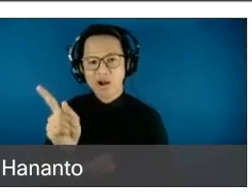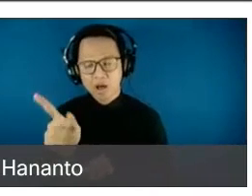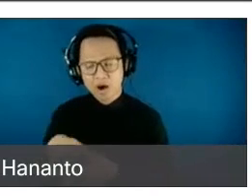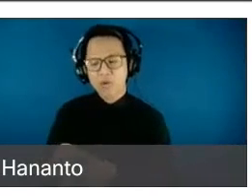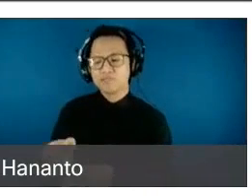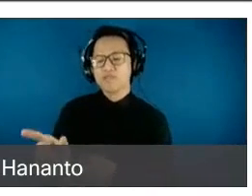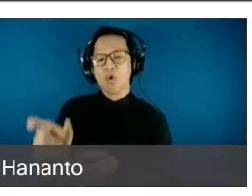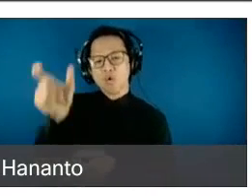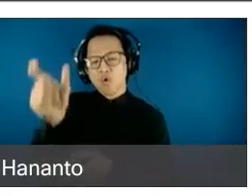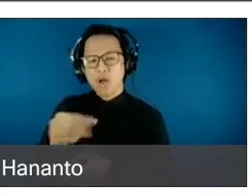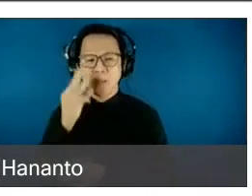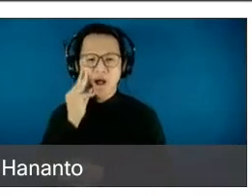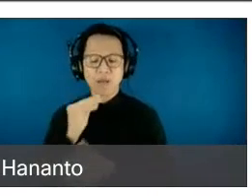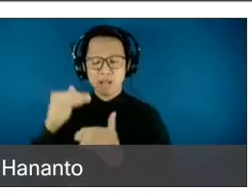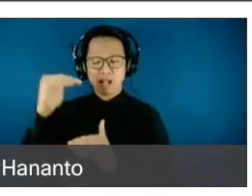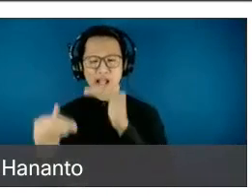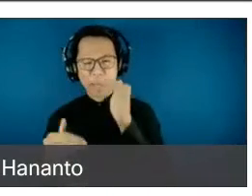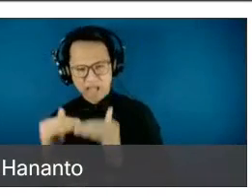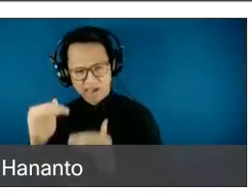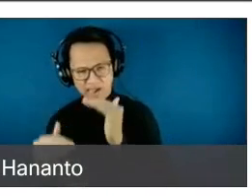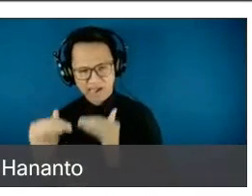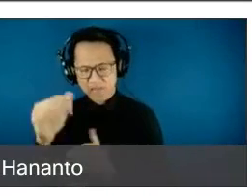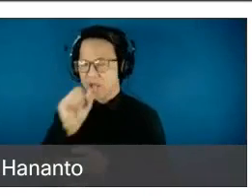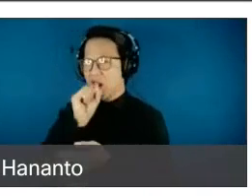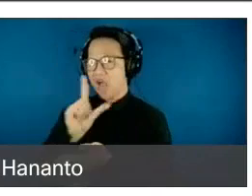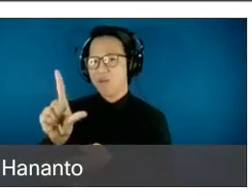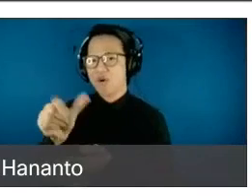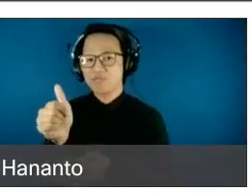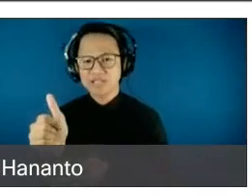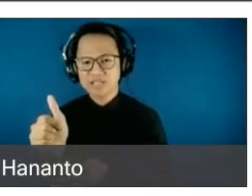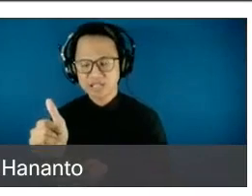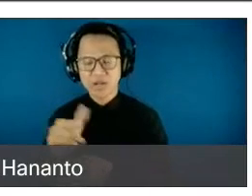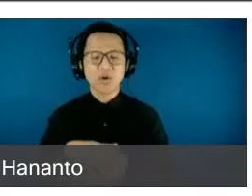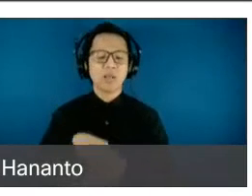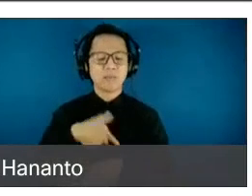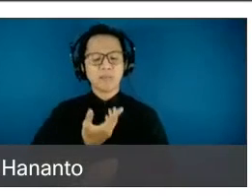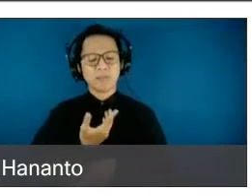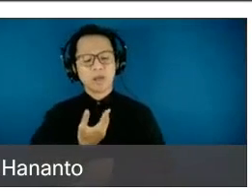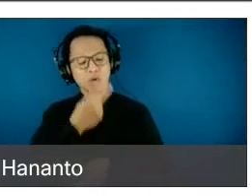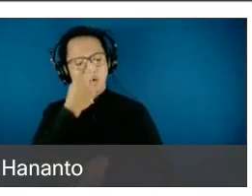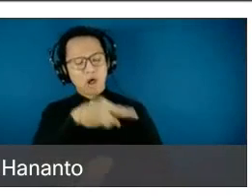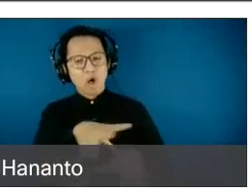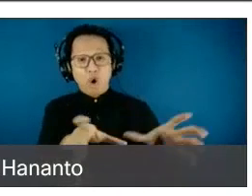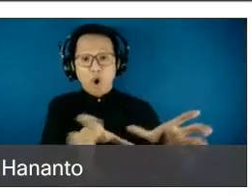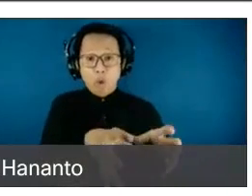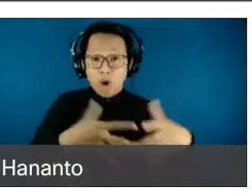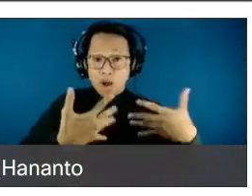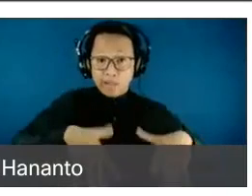mengalami ketidakadilan tersebut. Kemudian juga ingin memastikan bahwa suara teman-teman yang rentan bisa